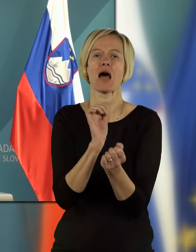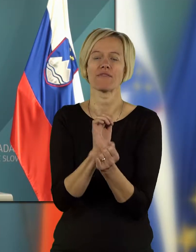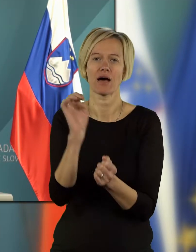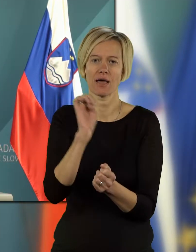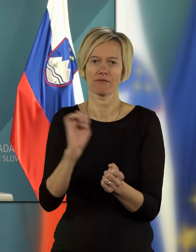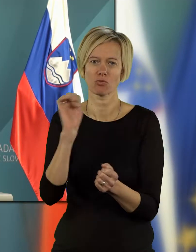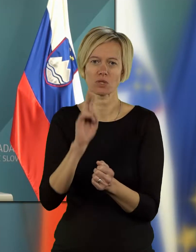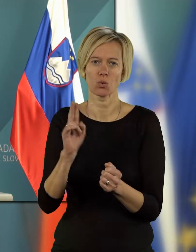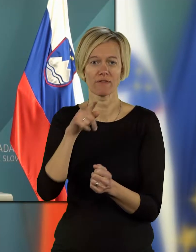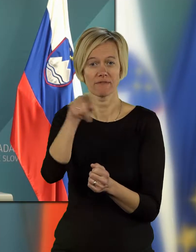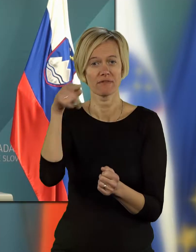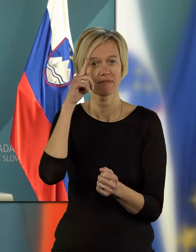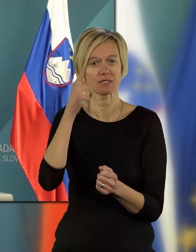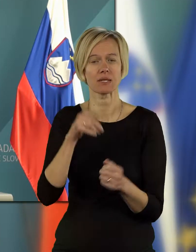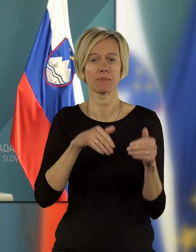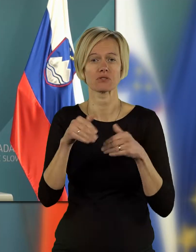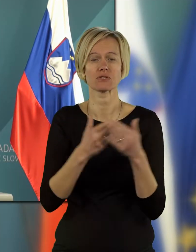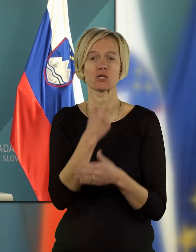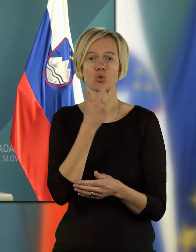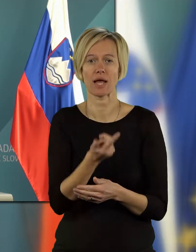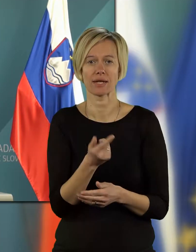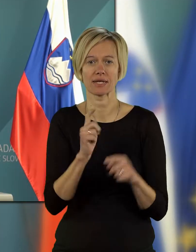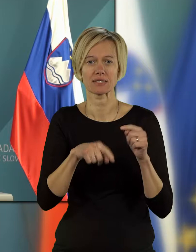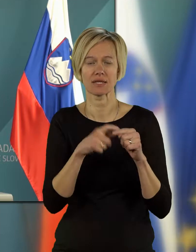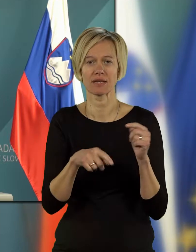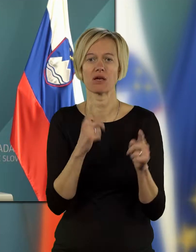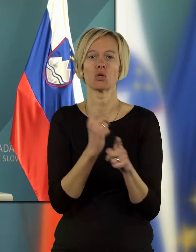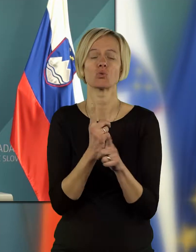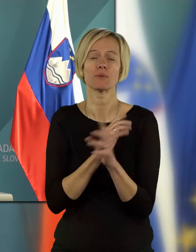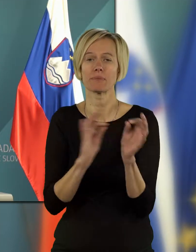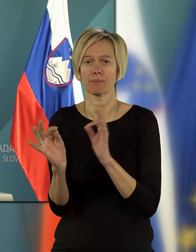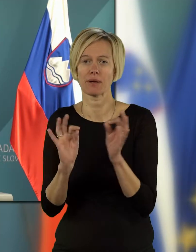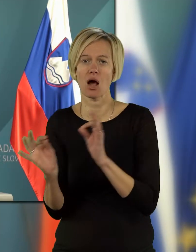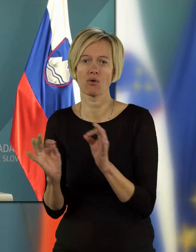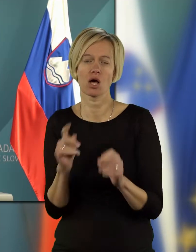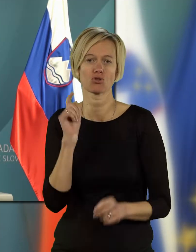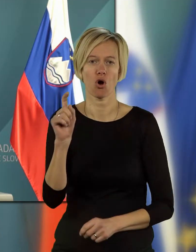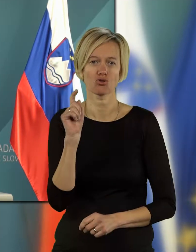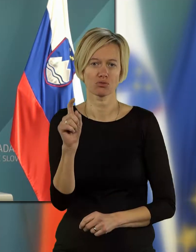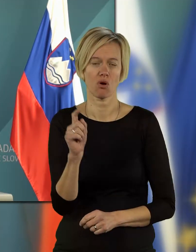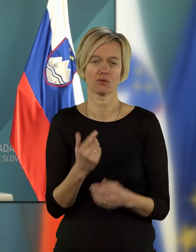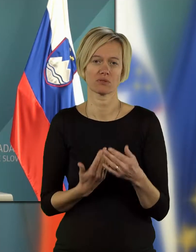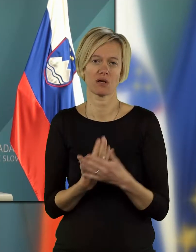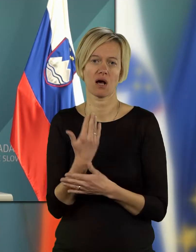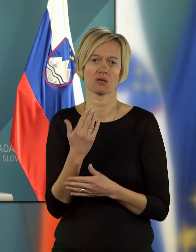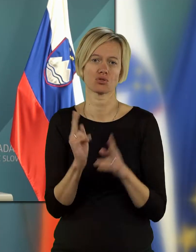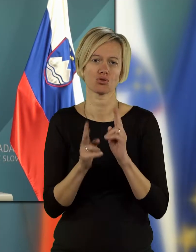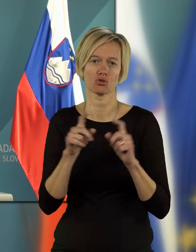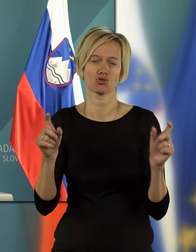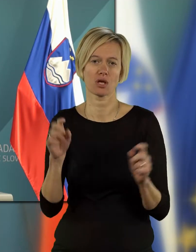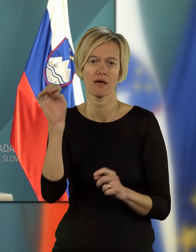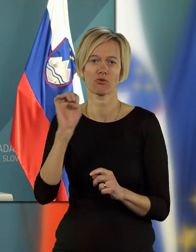prava Evropske unije. Vi veste, da Ministrstvo za zunanje zadeve tudi pripravlja tožbo